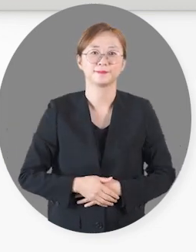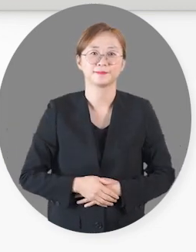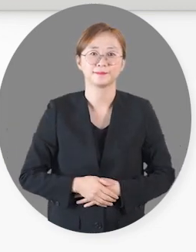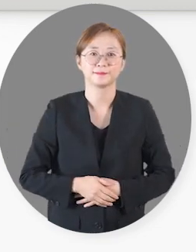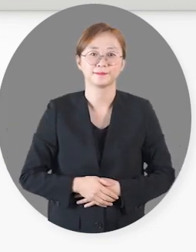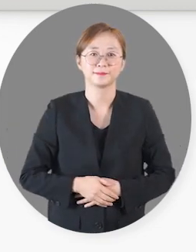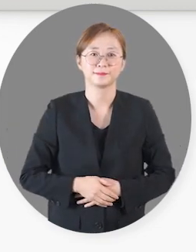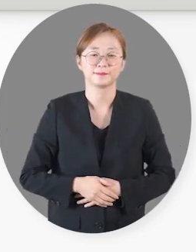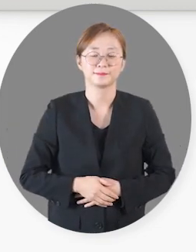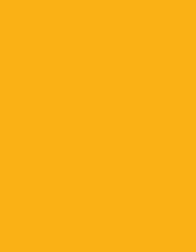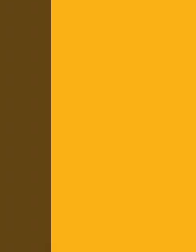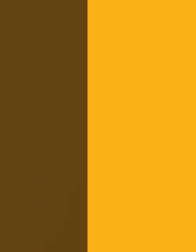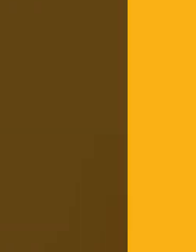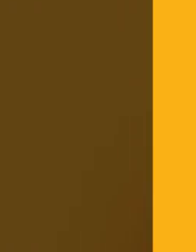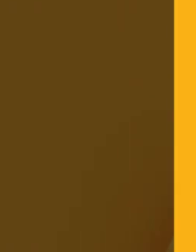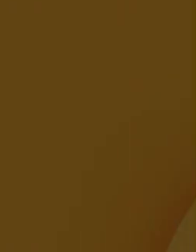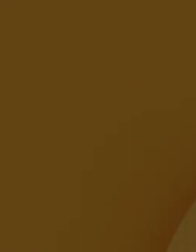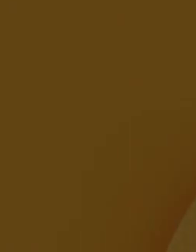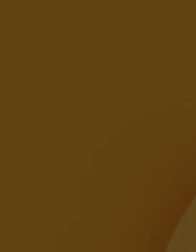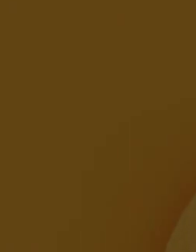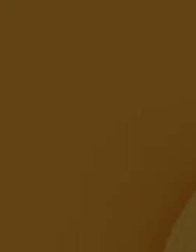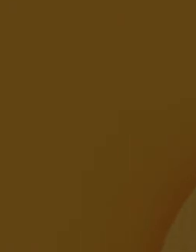뉴스 시작합니다.